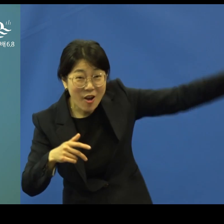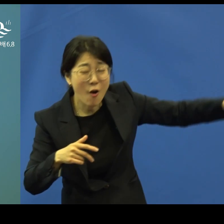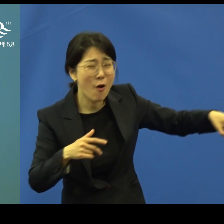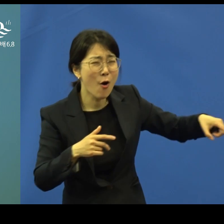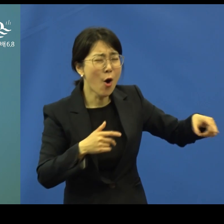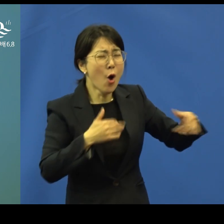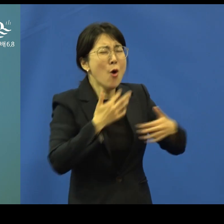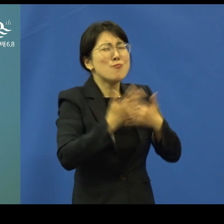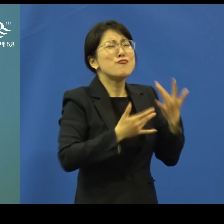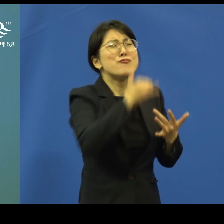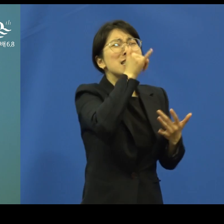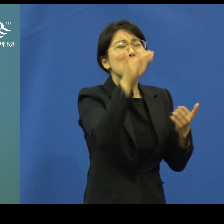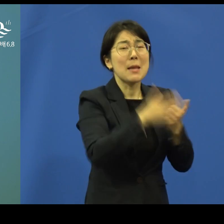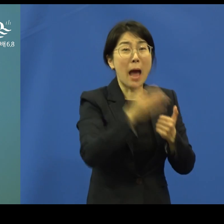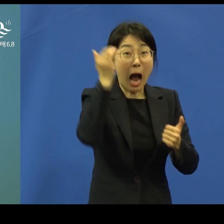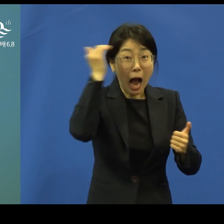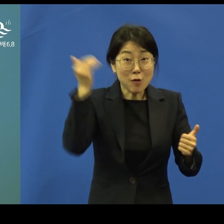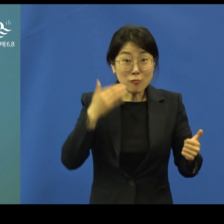나를 데리고 가는 거잖아요.